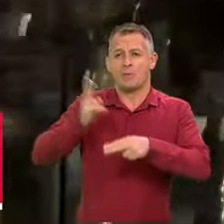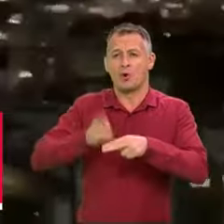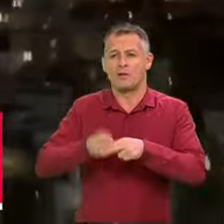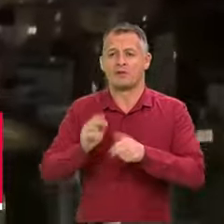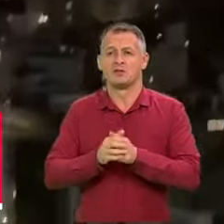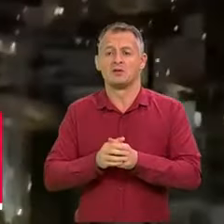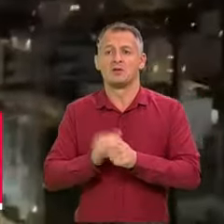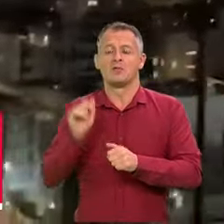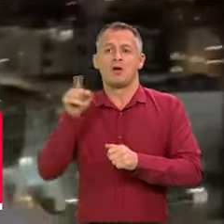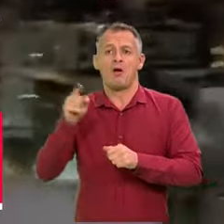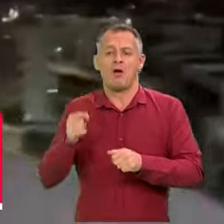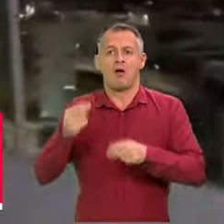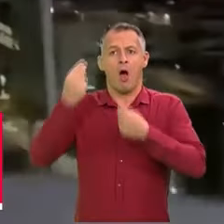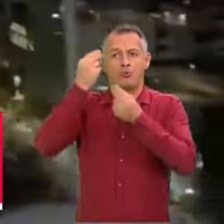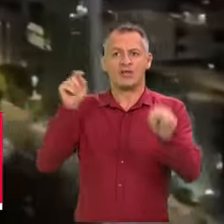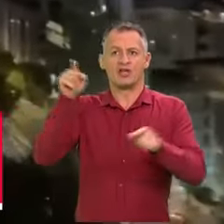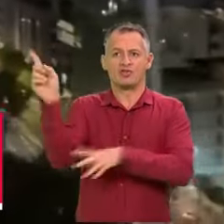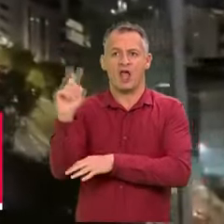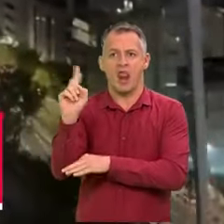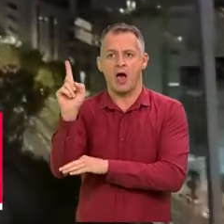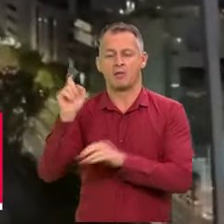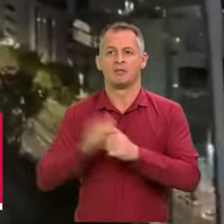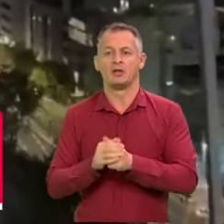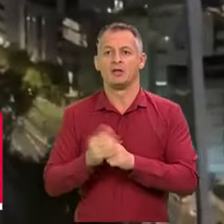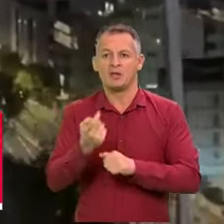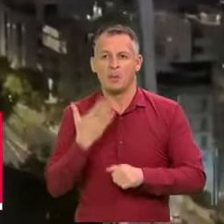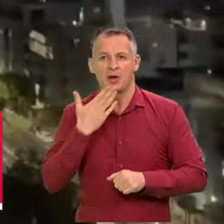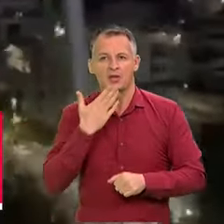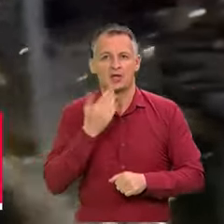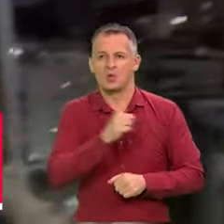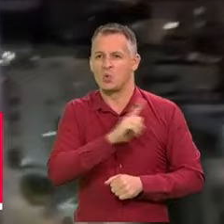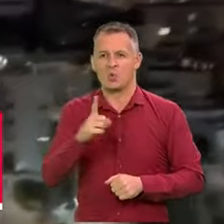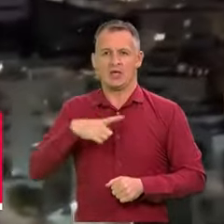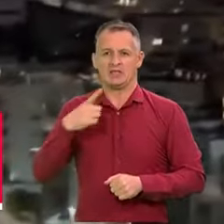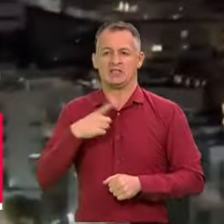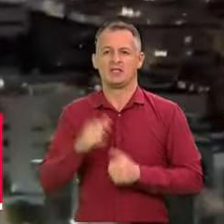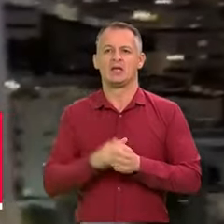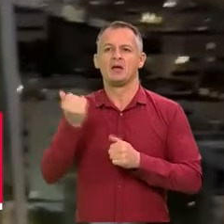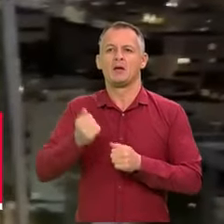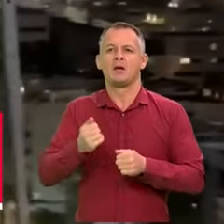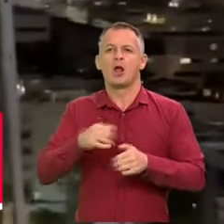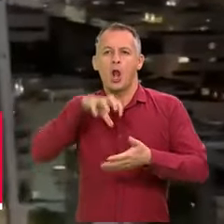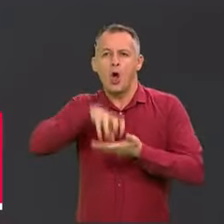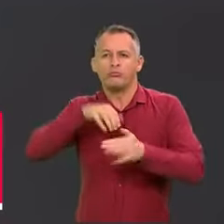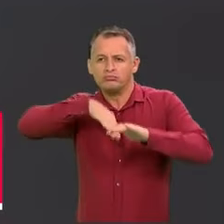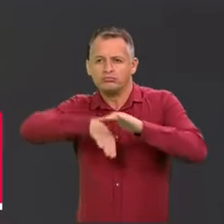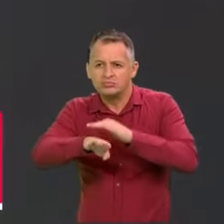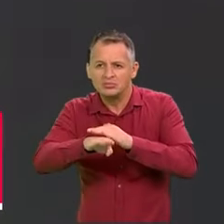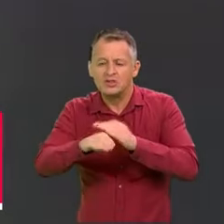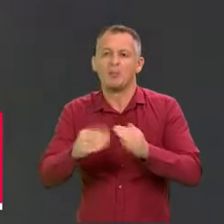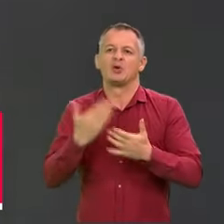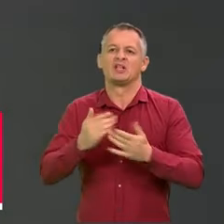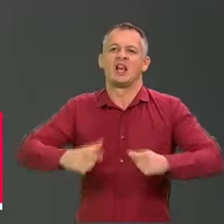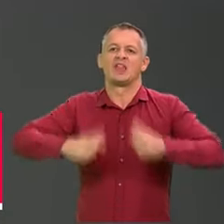aceste sirene. Din păcate, nu sunt adăposturi personale, că sunt clădiri mai vechi a Ierusalimului, dar cu toți